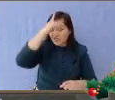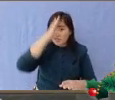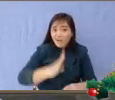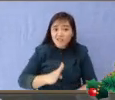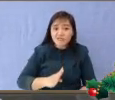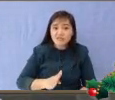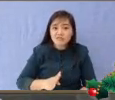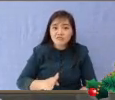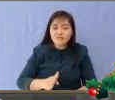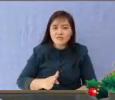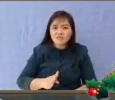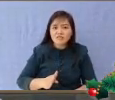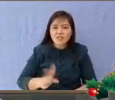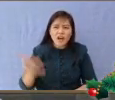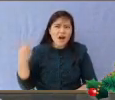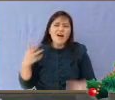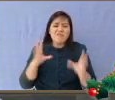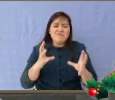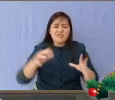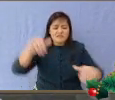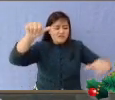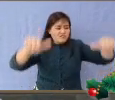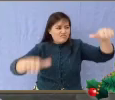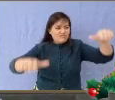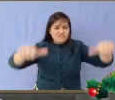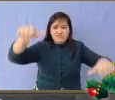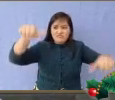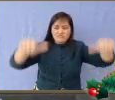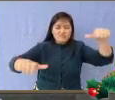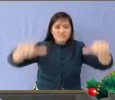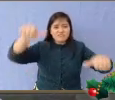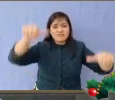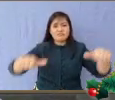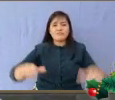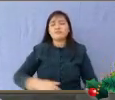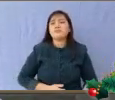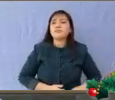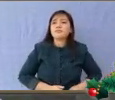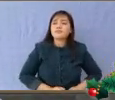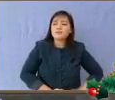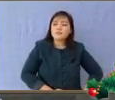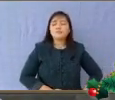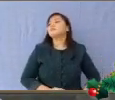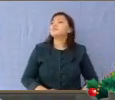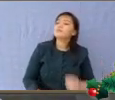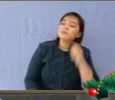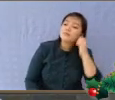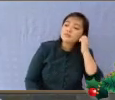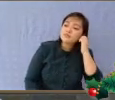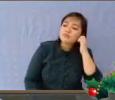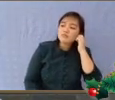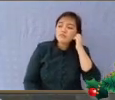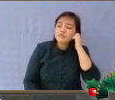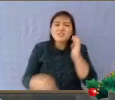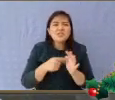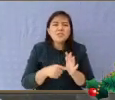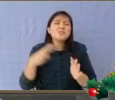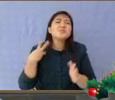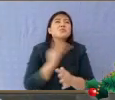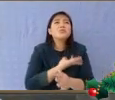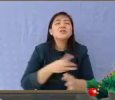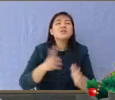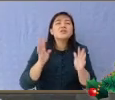Panginoon? Oh now! Panginoon, may kailangan po ako sa buhay ko. Ganito po yung kailangan